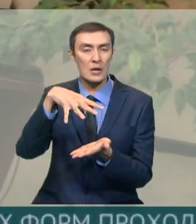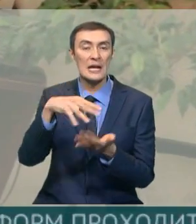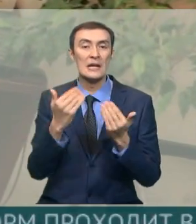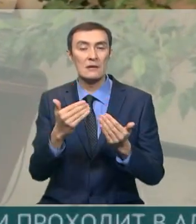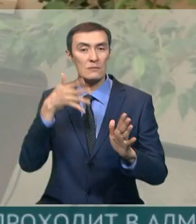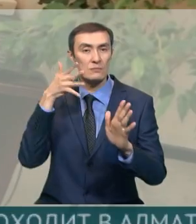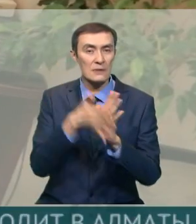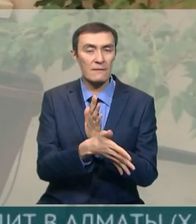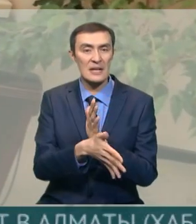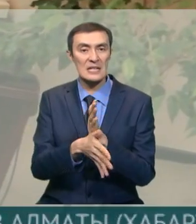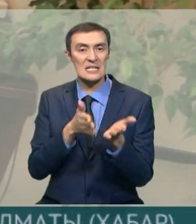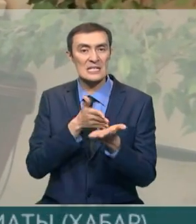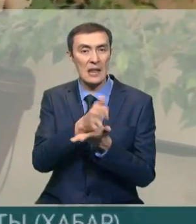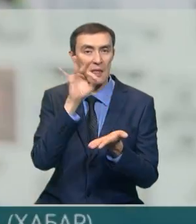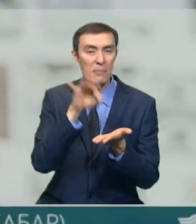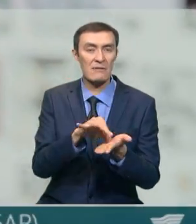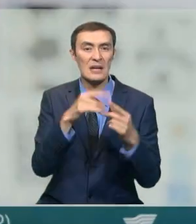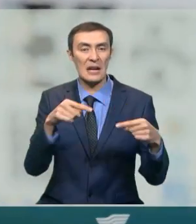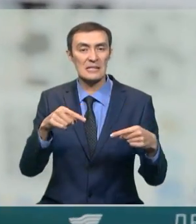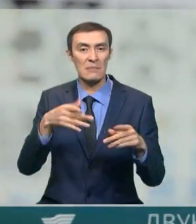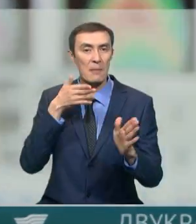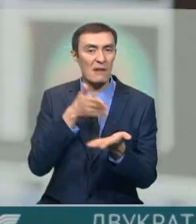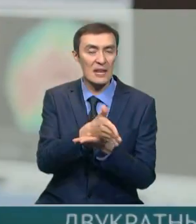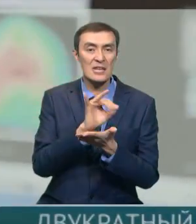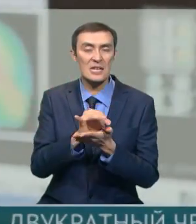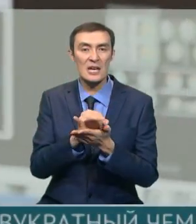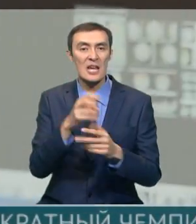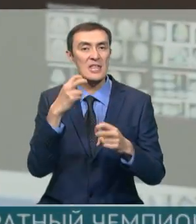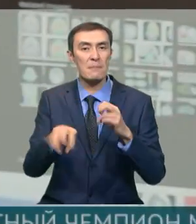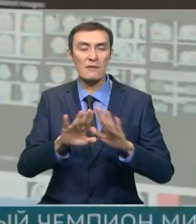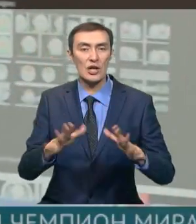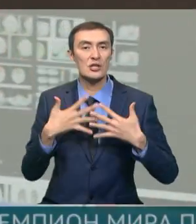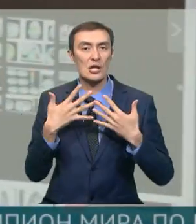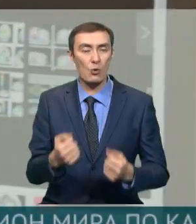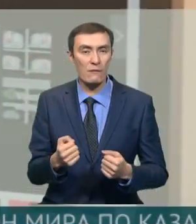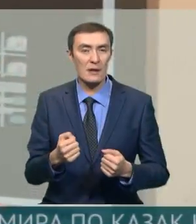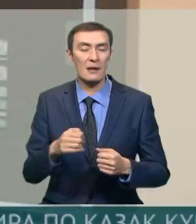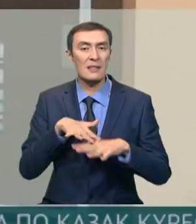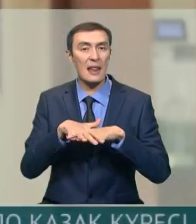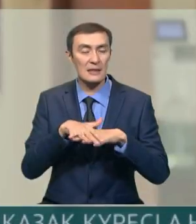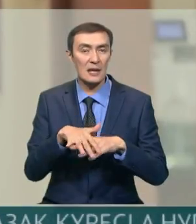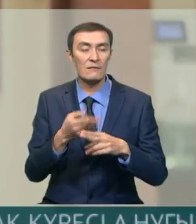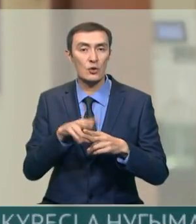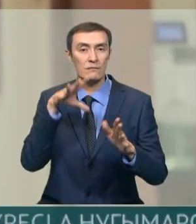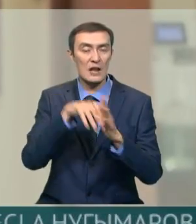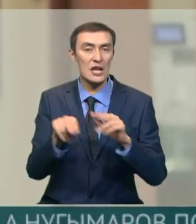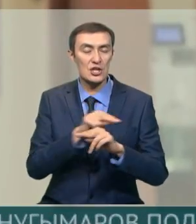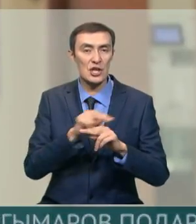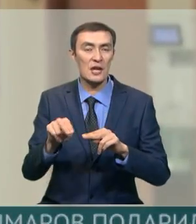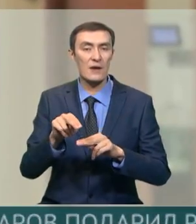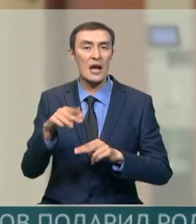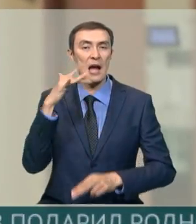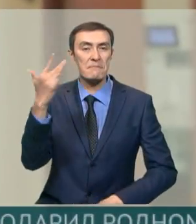Лучи действуют целенаправленно, с разных углов и не повреждают здоровые ткани. Для таких лечебных процедур в Нью-Йоркский центр